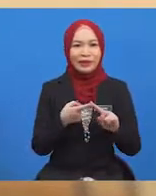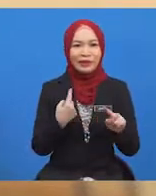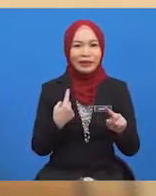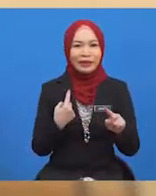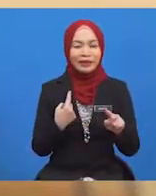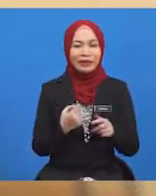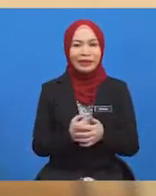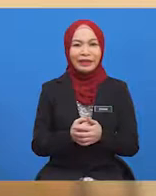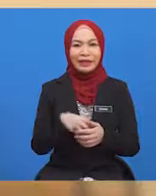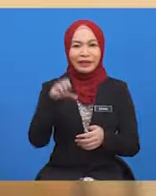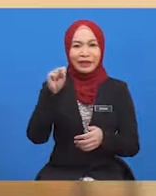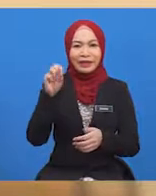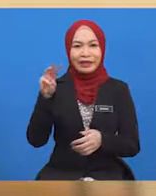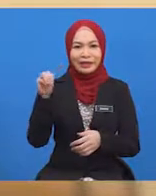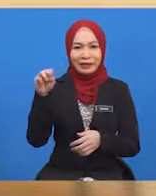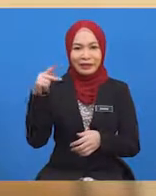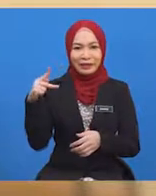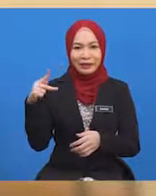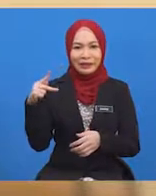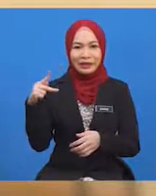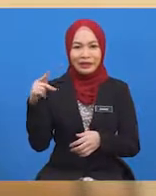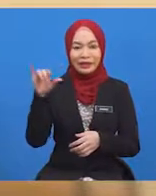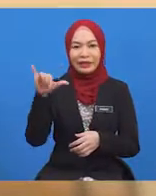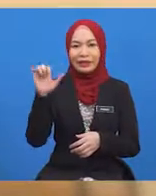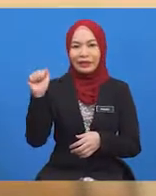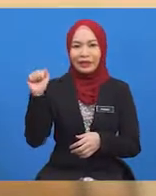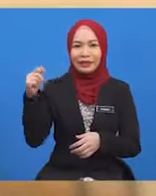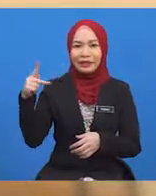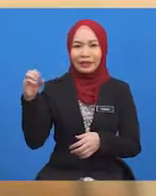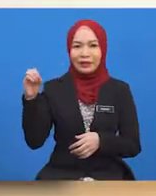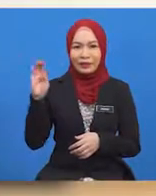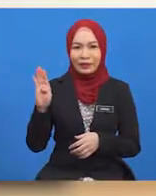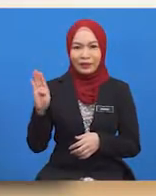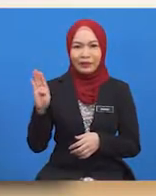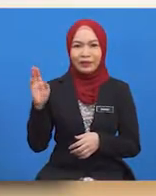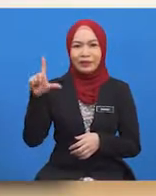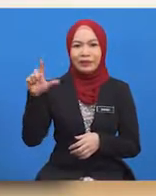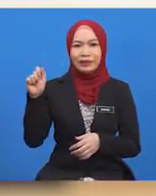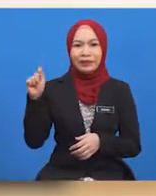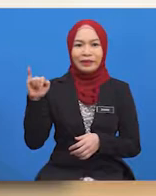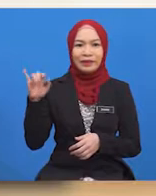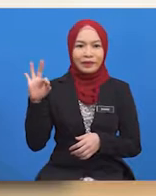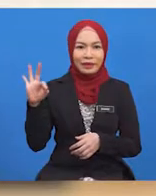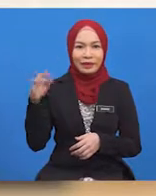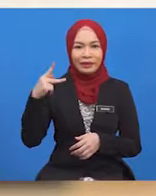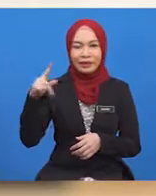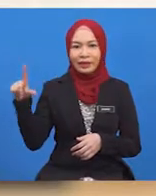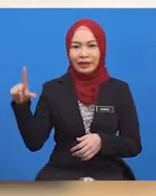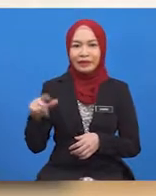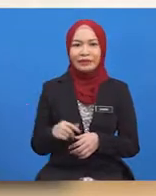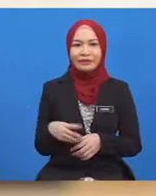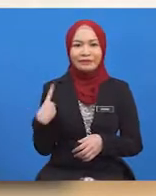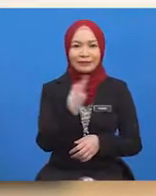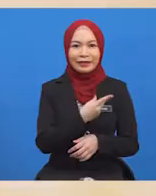sekarang Cikgu mengajar di SMK Yaakob Latif, Kuala Lumpur. Kita akan